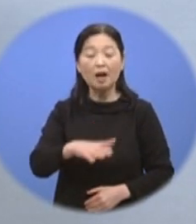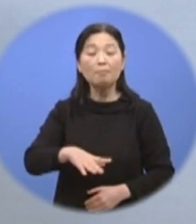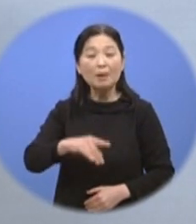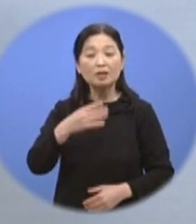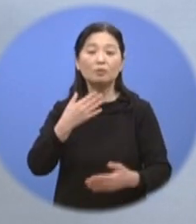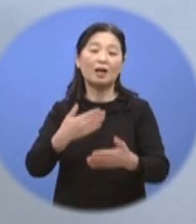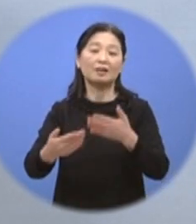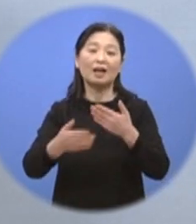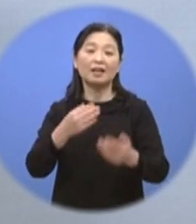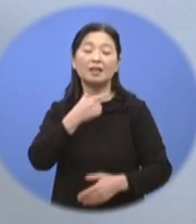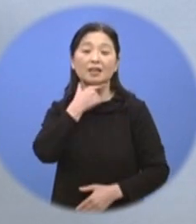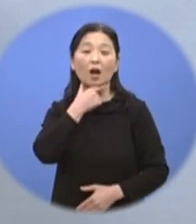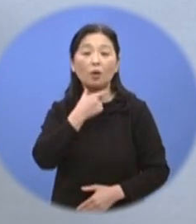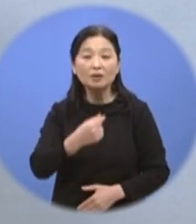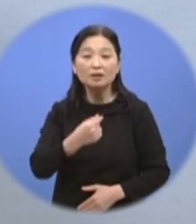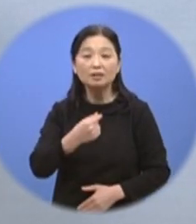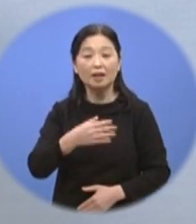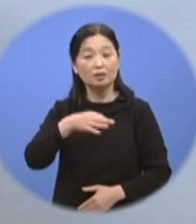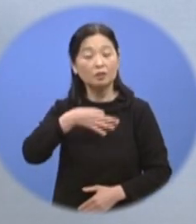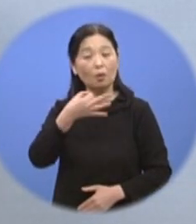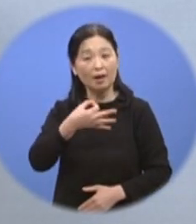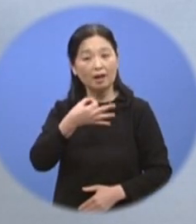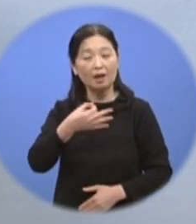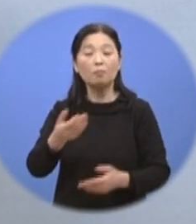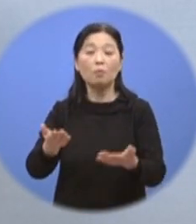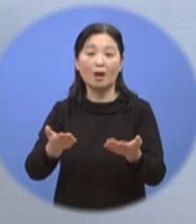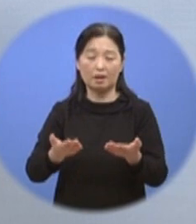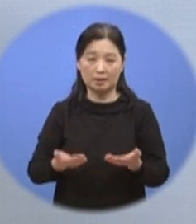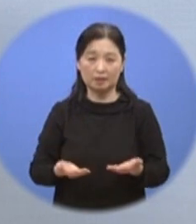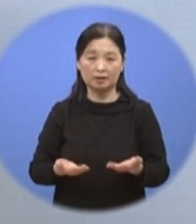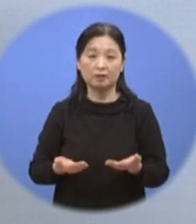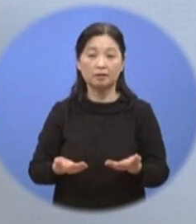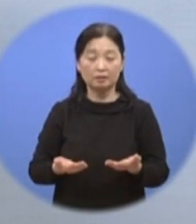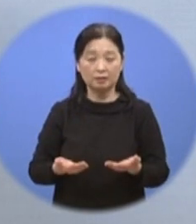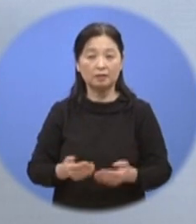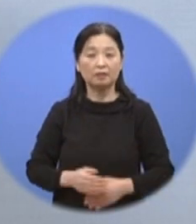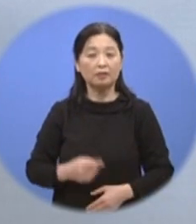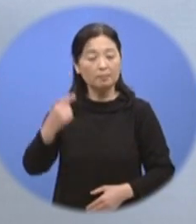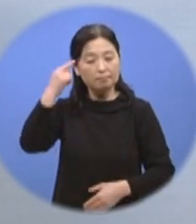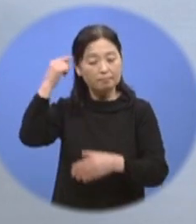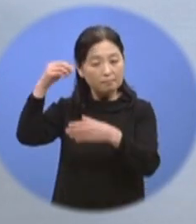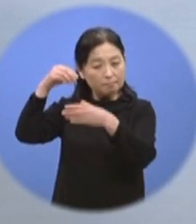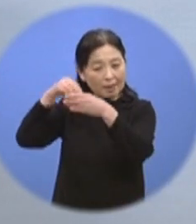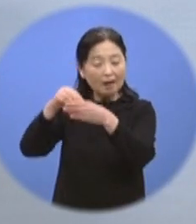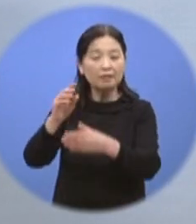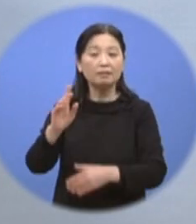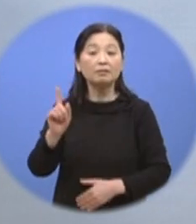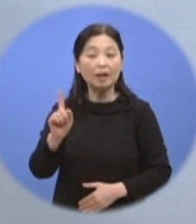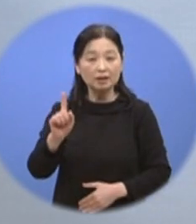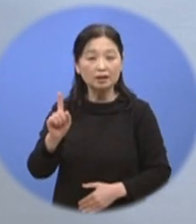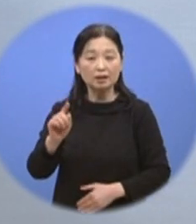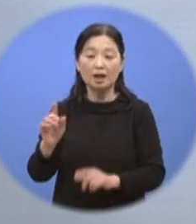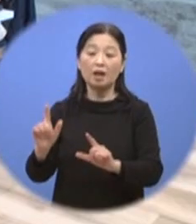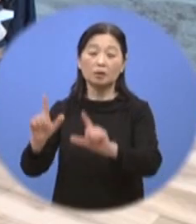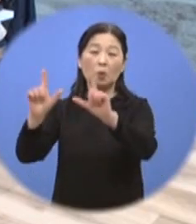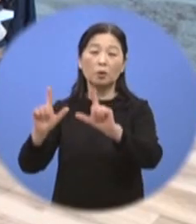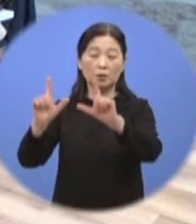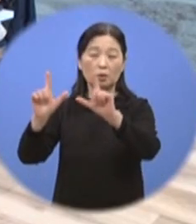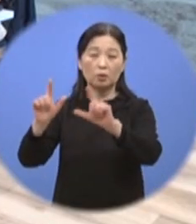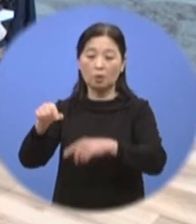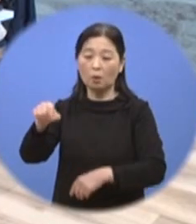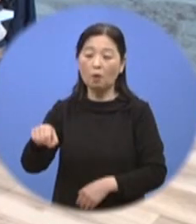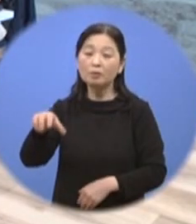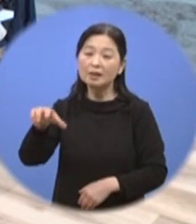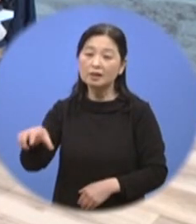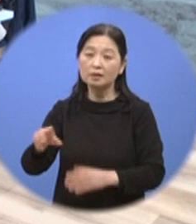験してほしいっていうのはすごくいただけますし、逆にすごく印象的だったのがやっぱりその東京のオフィスだと人間関